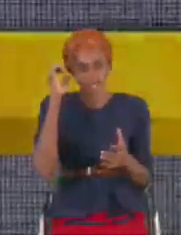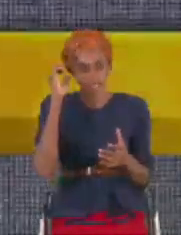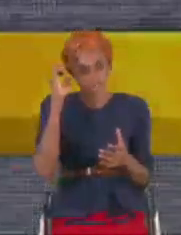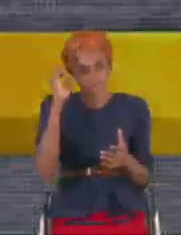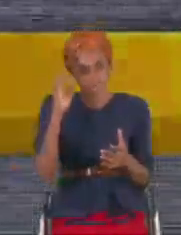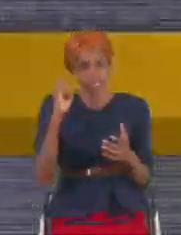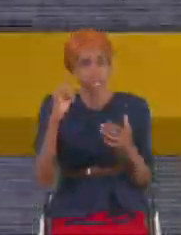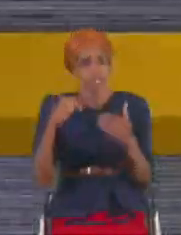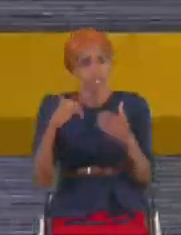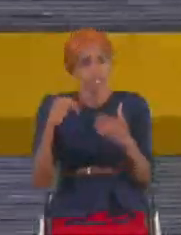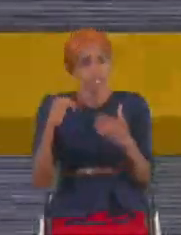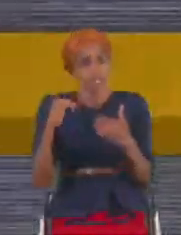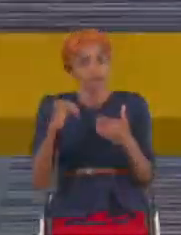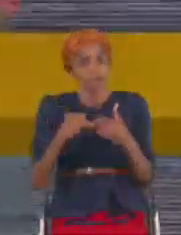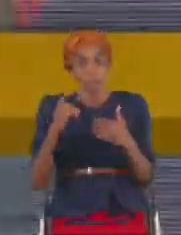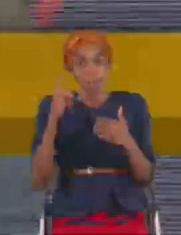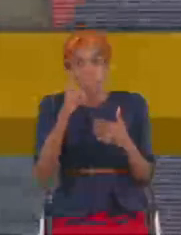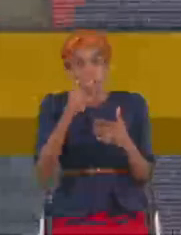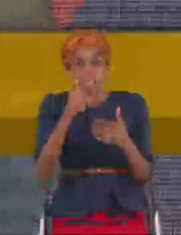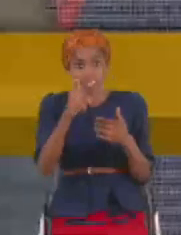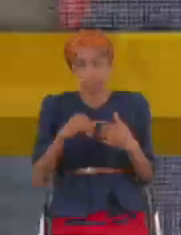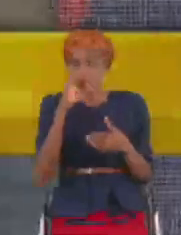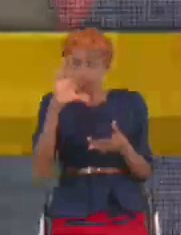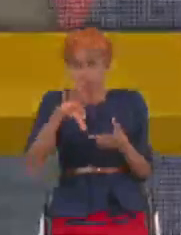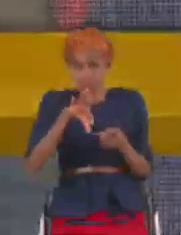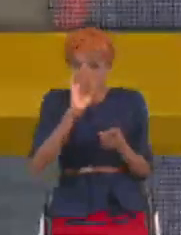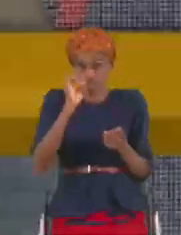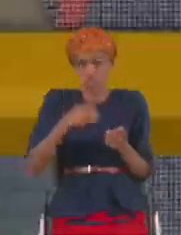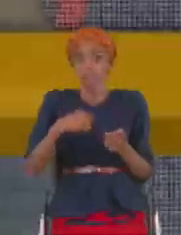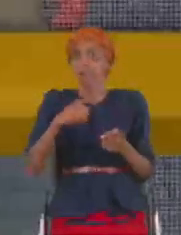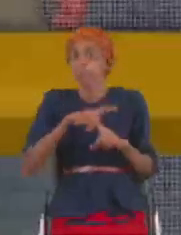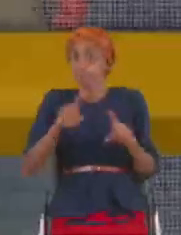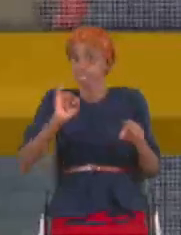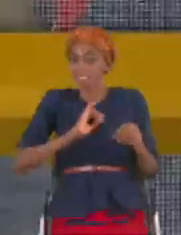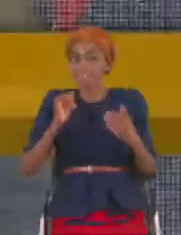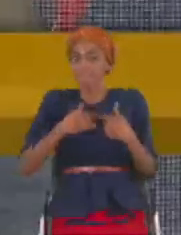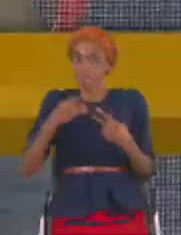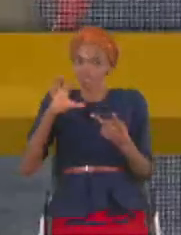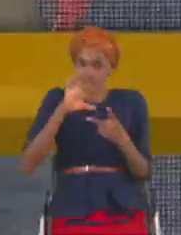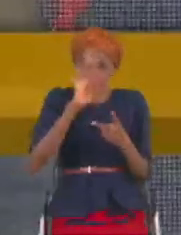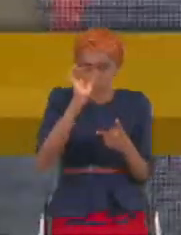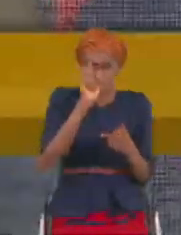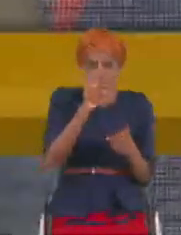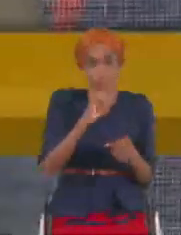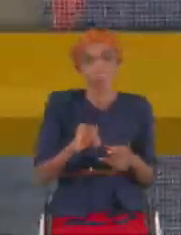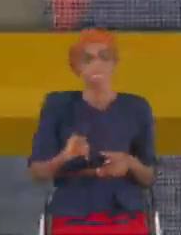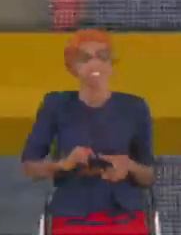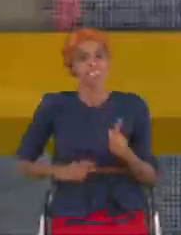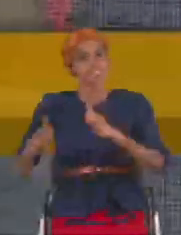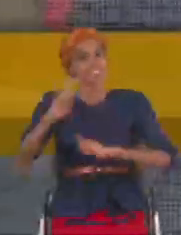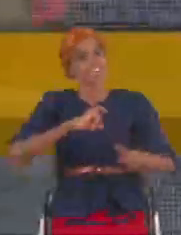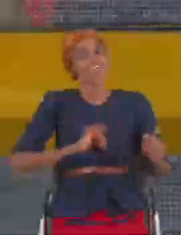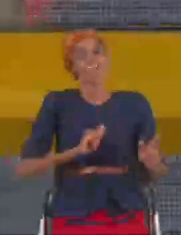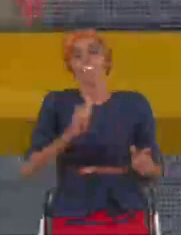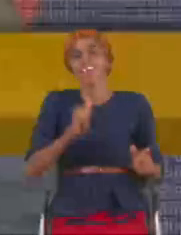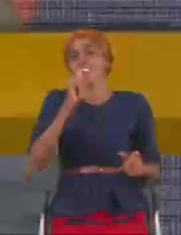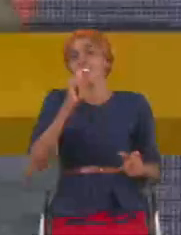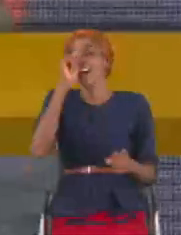ce n'est pas vous qui m'avez choisie mais moi je vous ai choisis je suis choisi